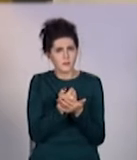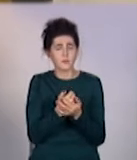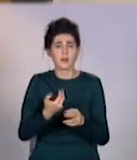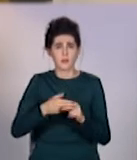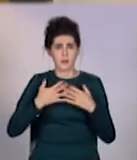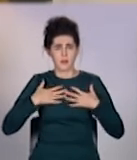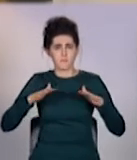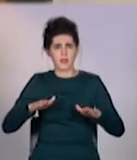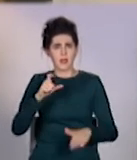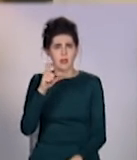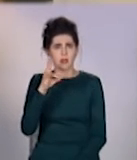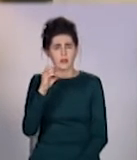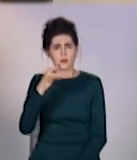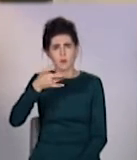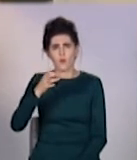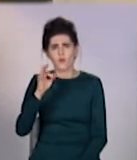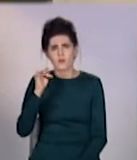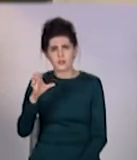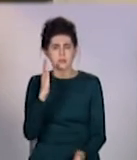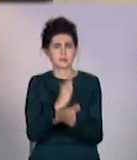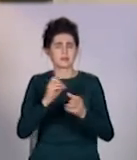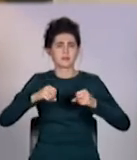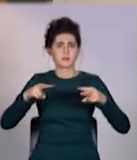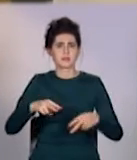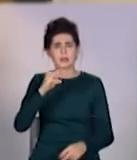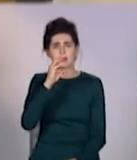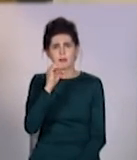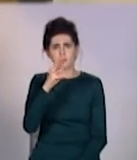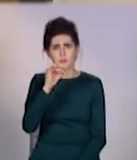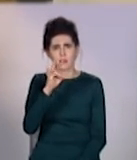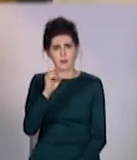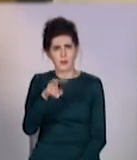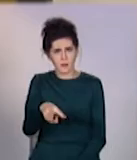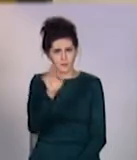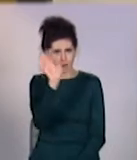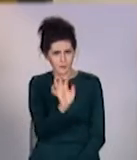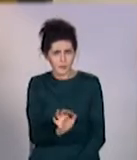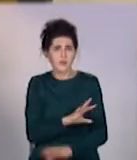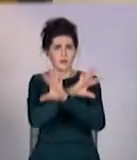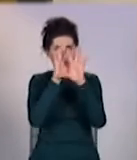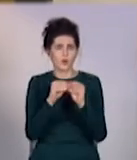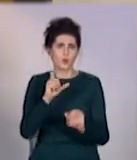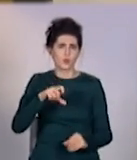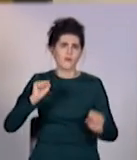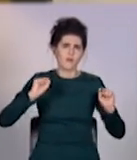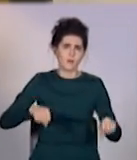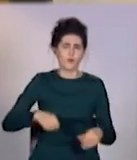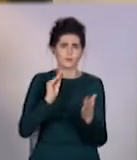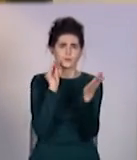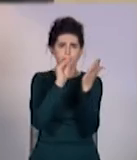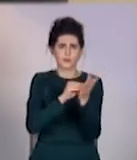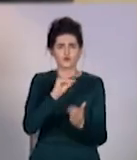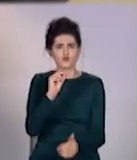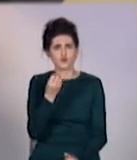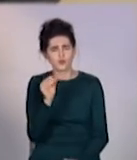енергоофісах встановлені термінали самообслуговування, за допомогою якої наші клієнти зможуть передавати показання